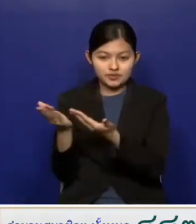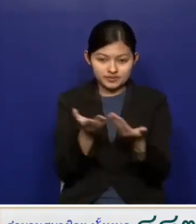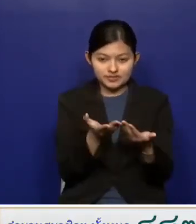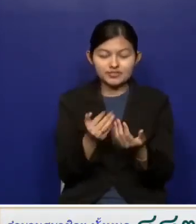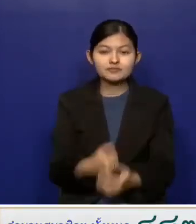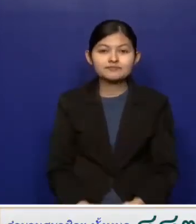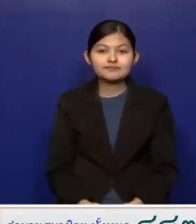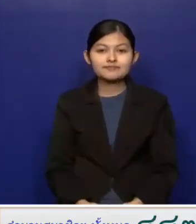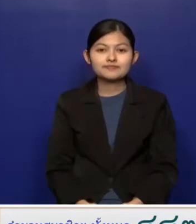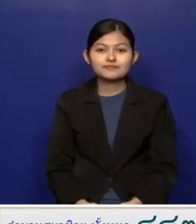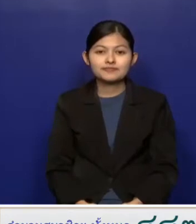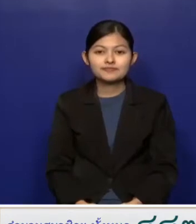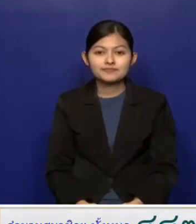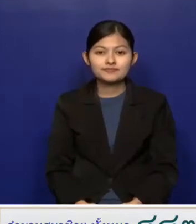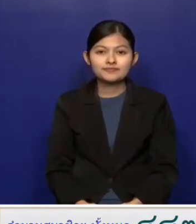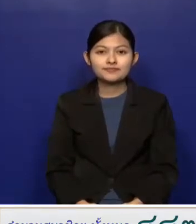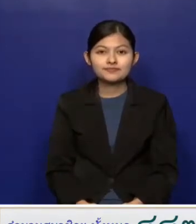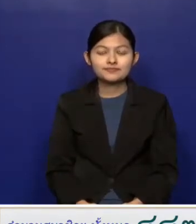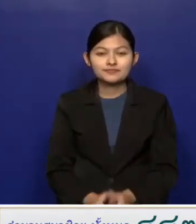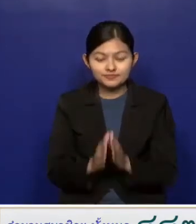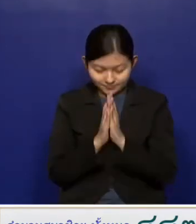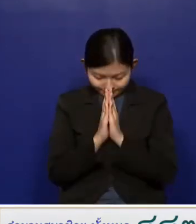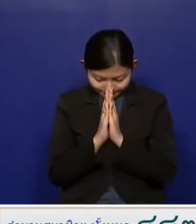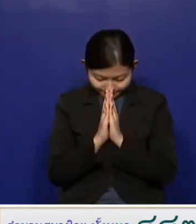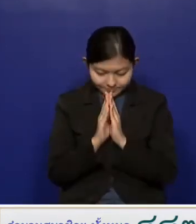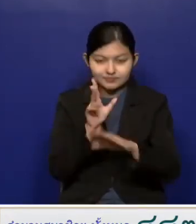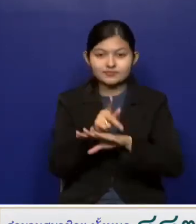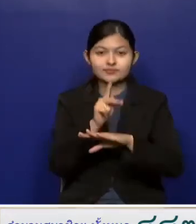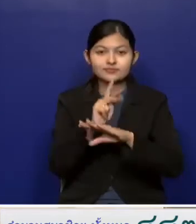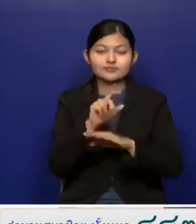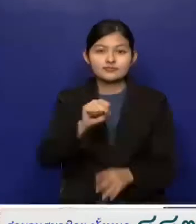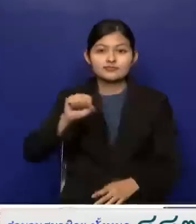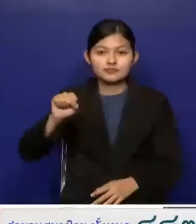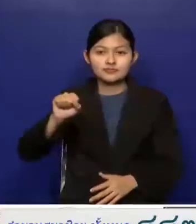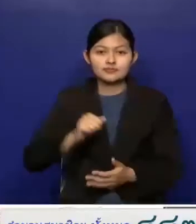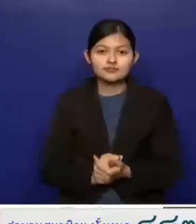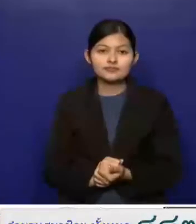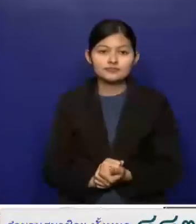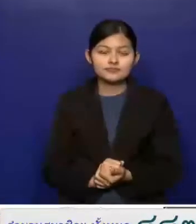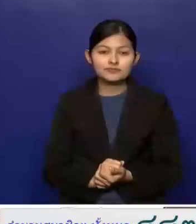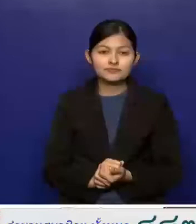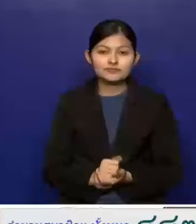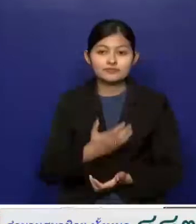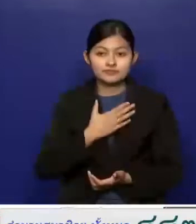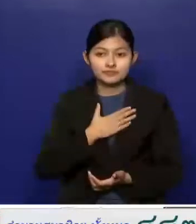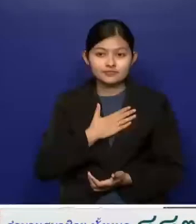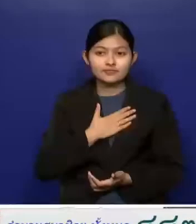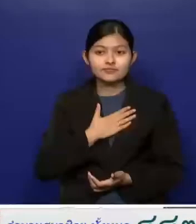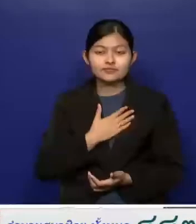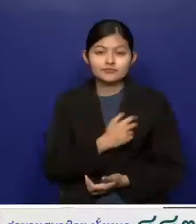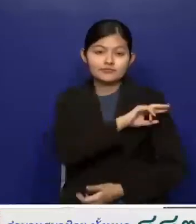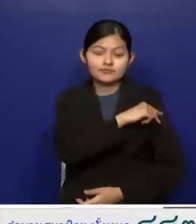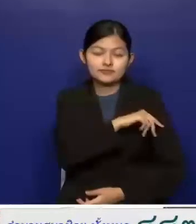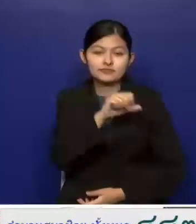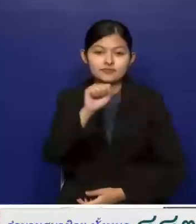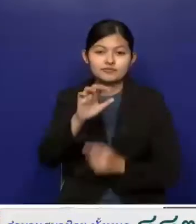ครับท่านประธานสภาผู้แทนราษฎรที่เคารพกับผมนายแพทย์สุรวิ